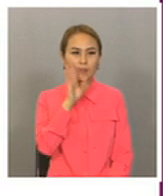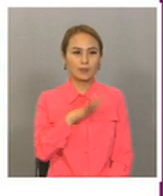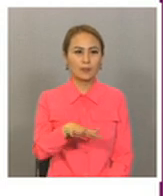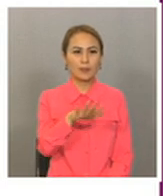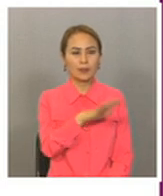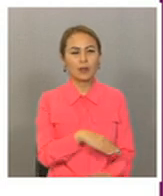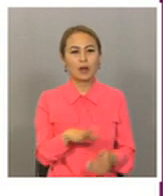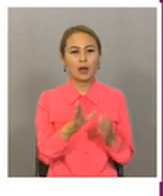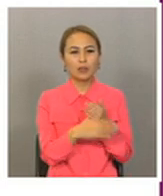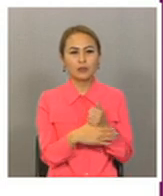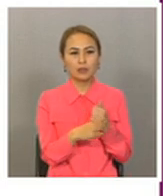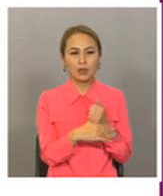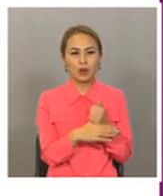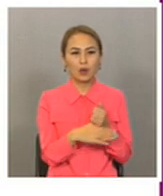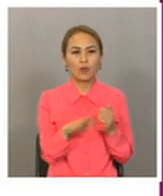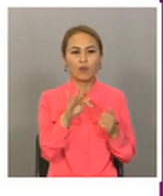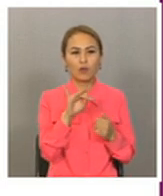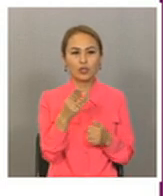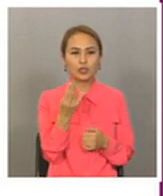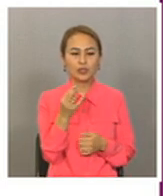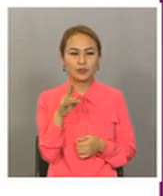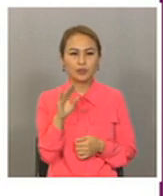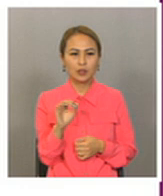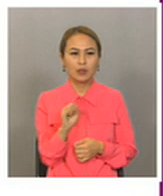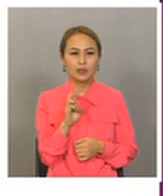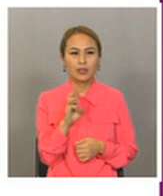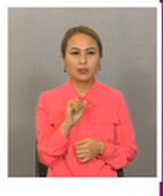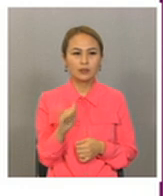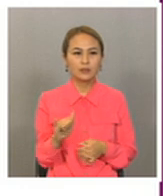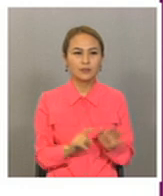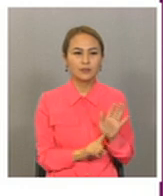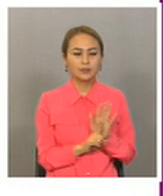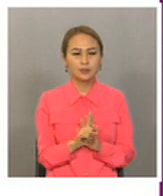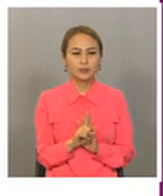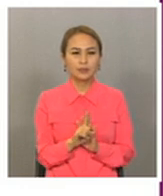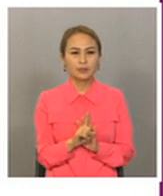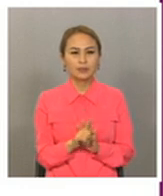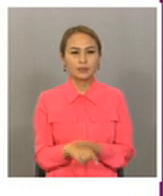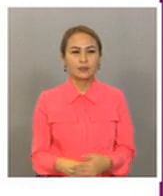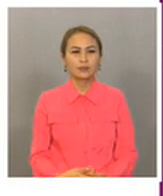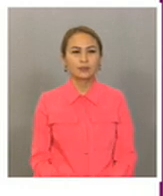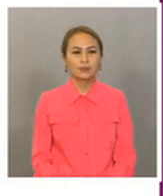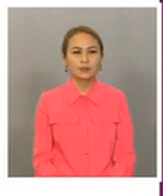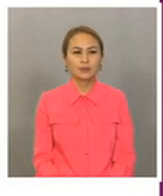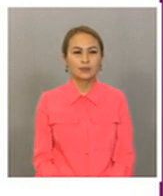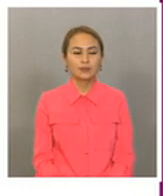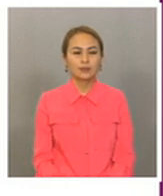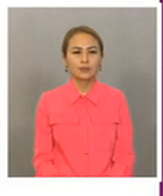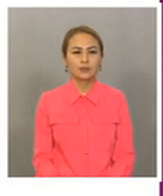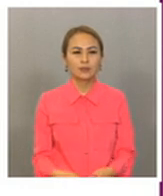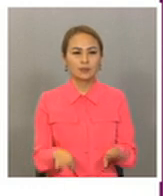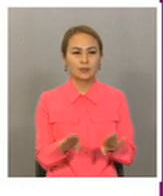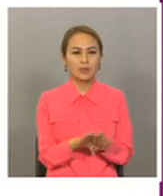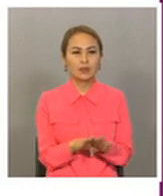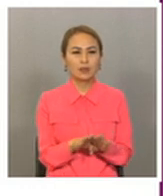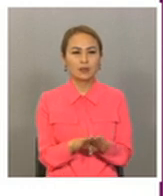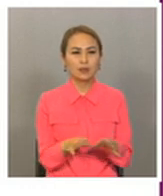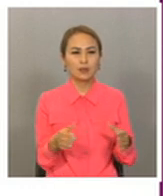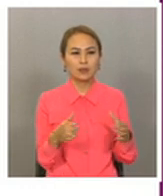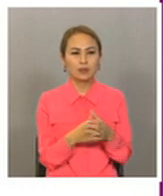қалалар. Атырау, Форт Шевченко, Ақтау. Теңізде кездесетін балық